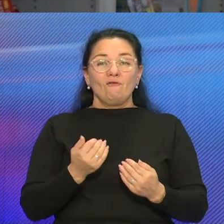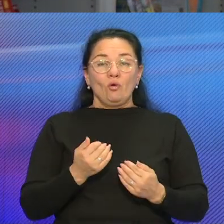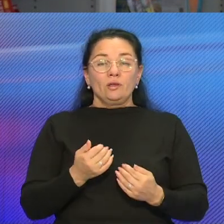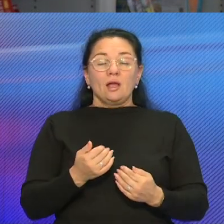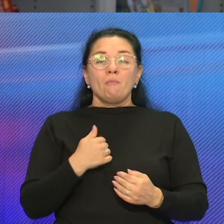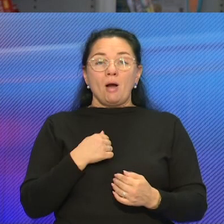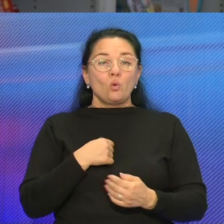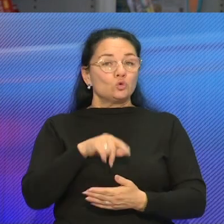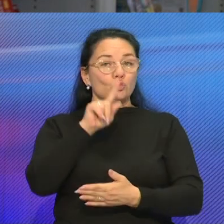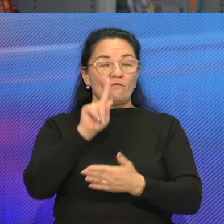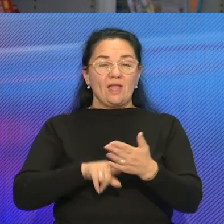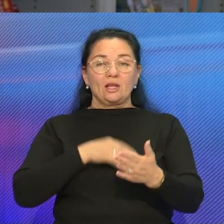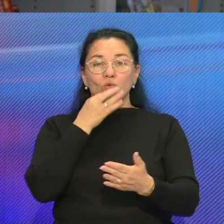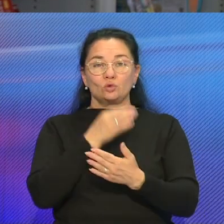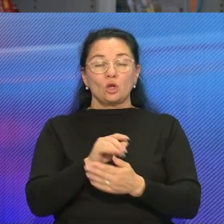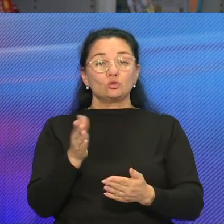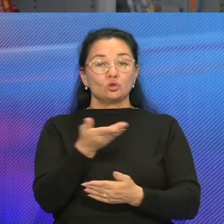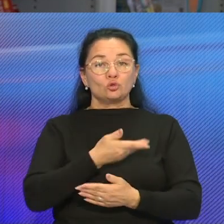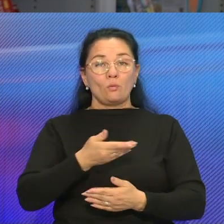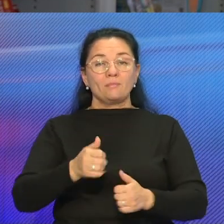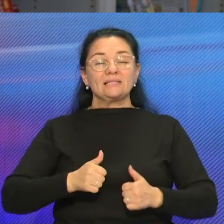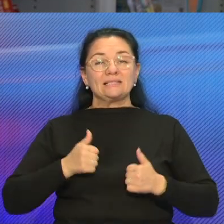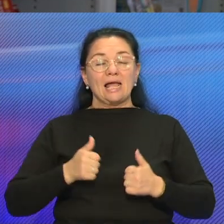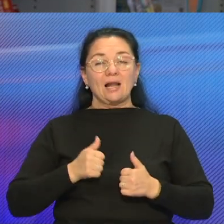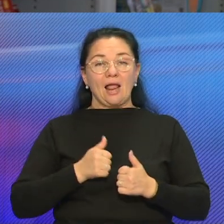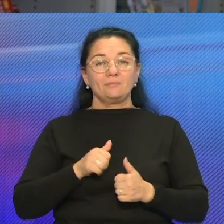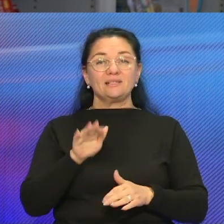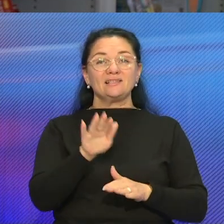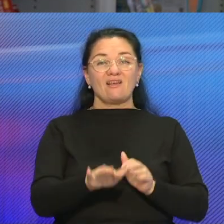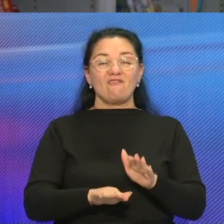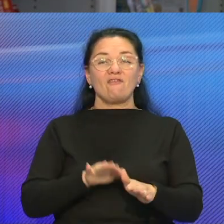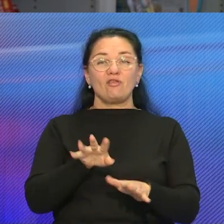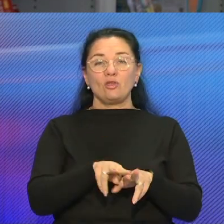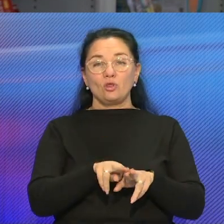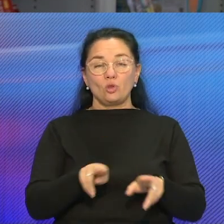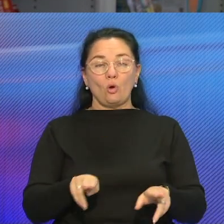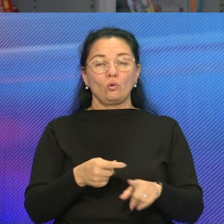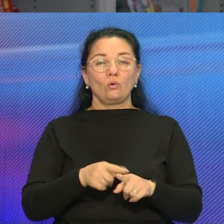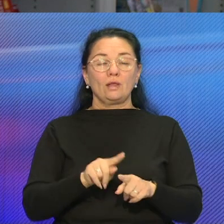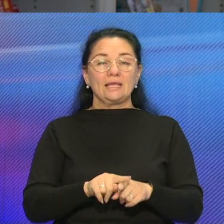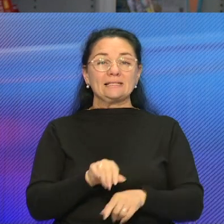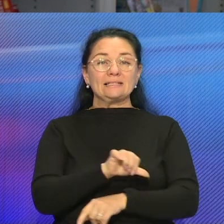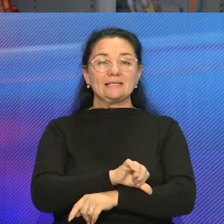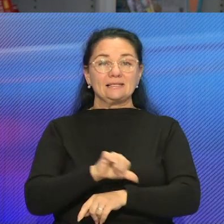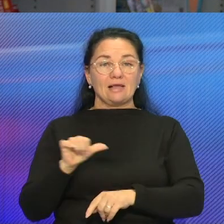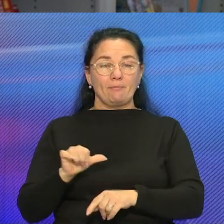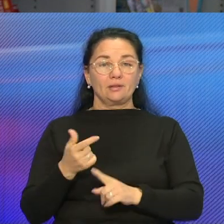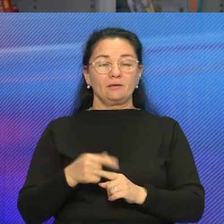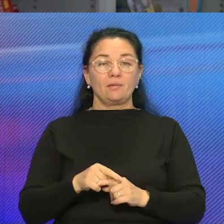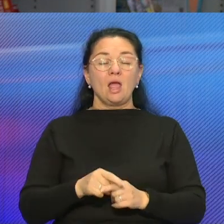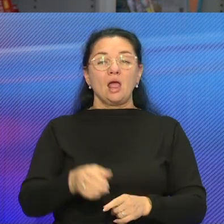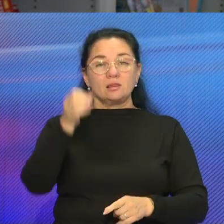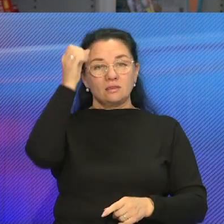могу зупэўніністю сказаць, што мы стараэмся і дзем ў ногу с запытами карыстальнікав. У першу чергу набываюцца навукова